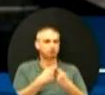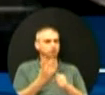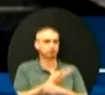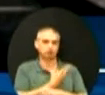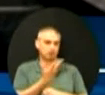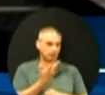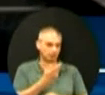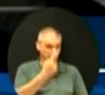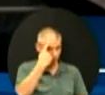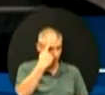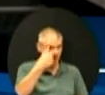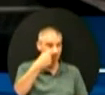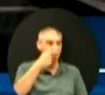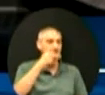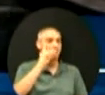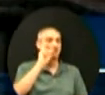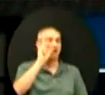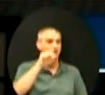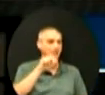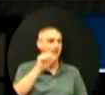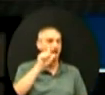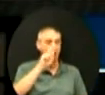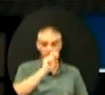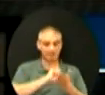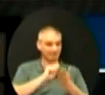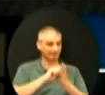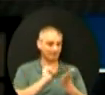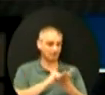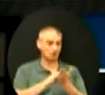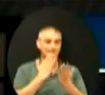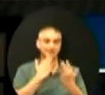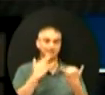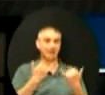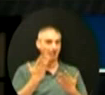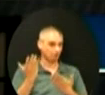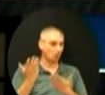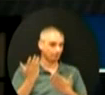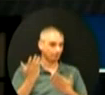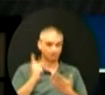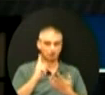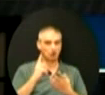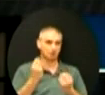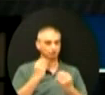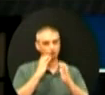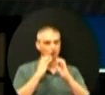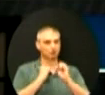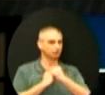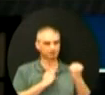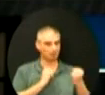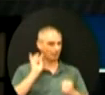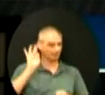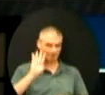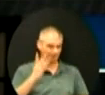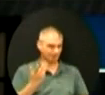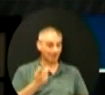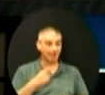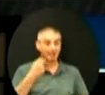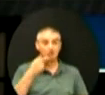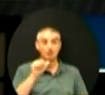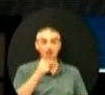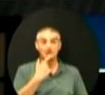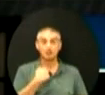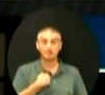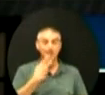שבשגרה. את יודעת, גדעון אלון, כתב של ישראל היום, לא תגידי גוף תקשורת עוין לנתניהו, גדעון אלון